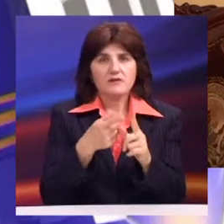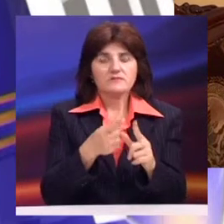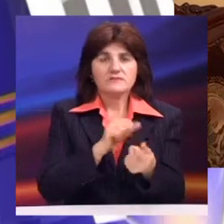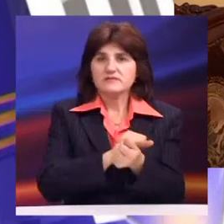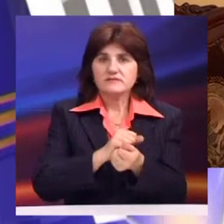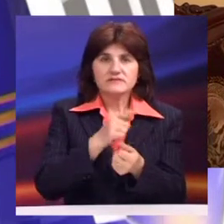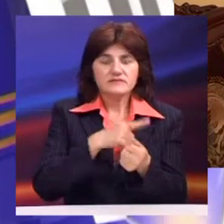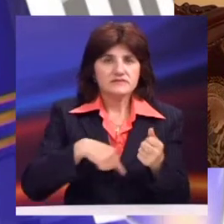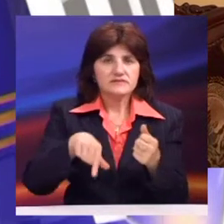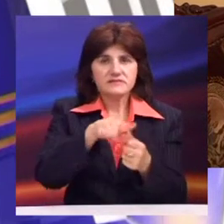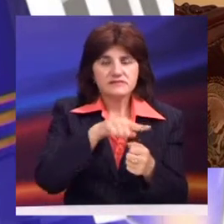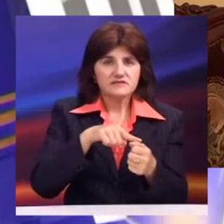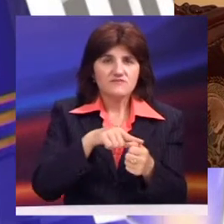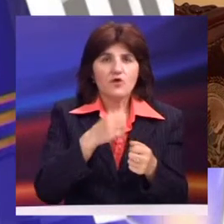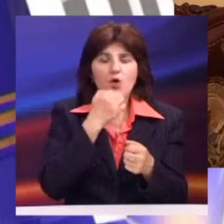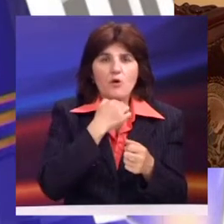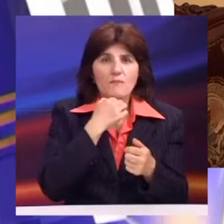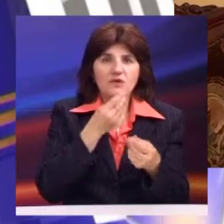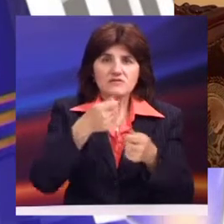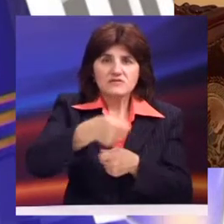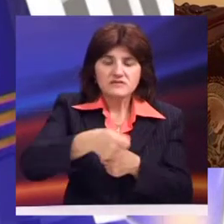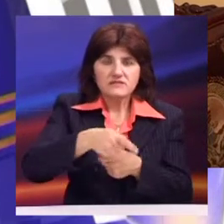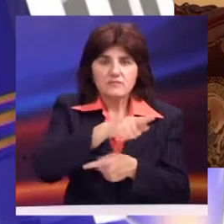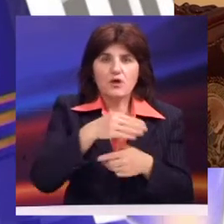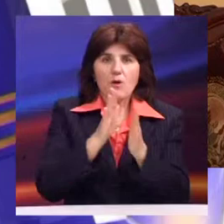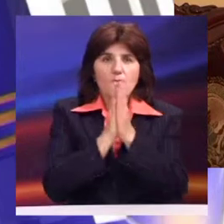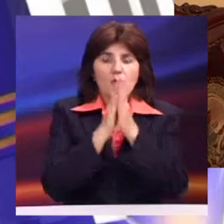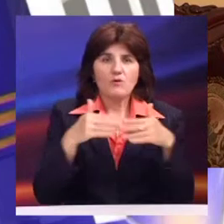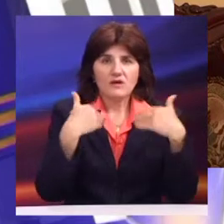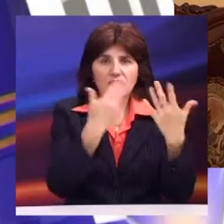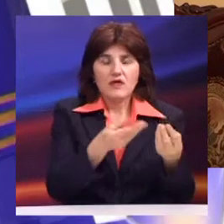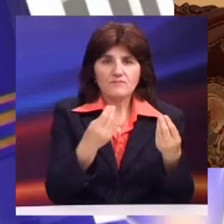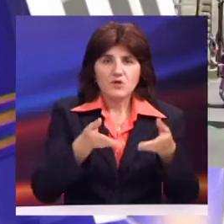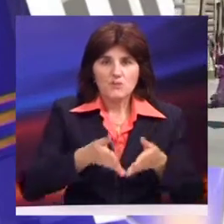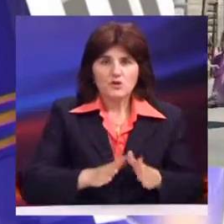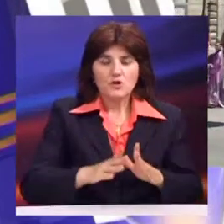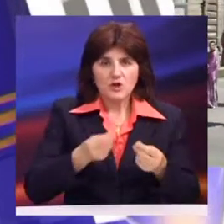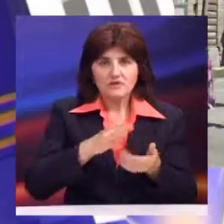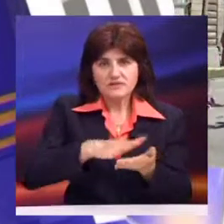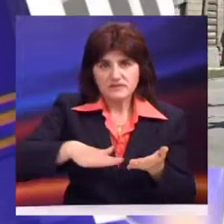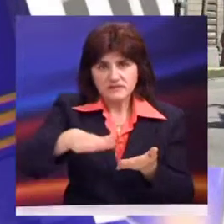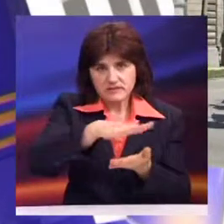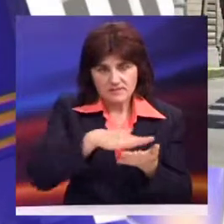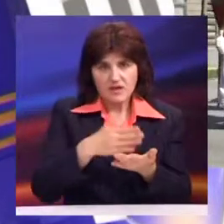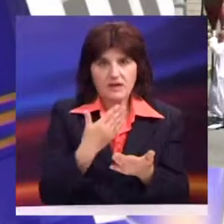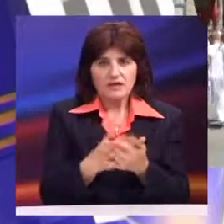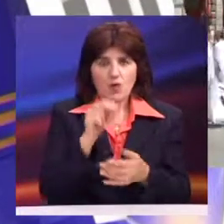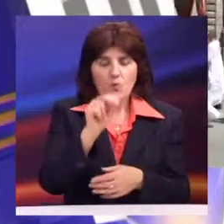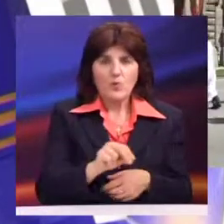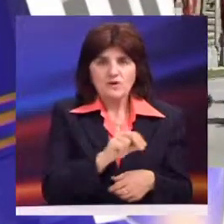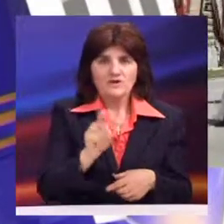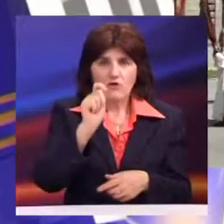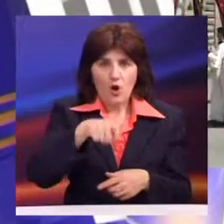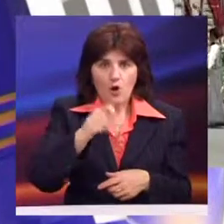bave tim uzvišenim zanimanjem poljoprivredom, da njima Bog blagoslovi njihove useve. Na inicijativu